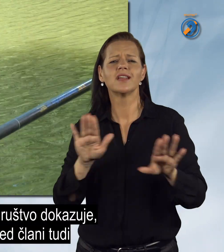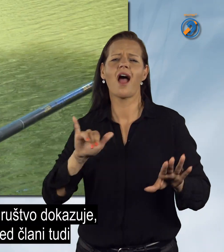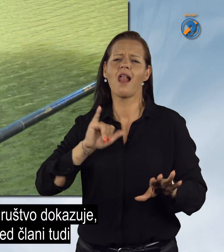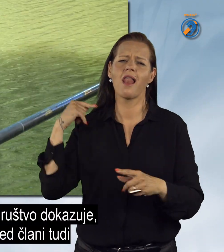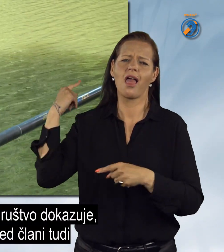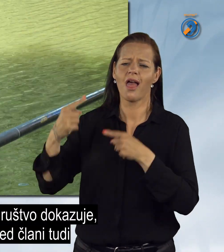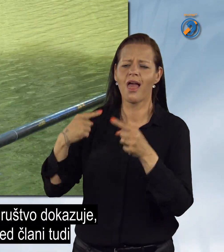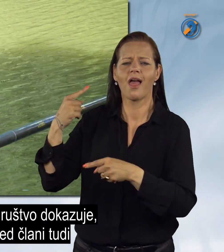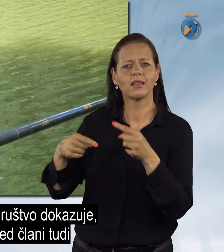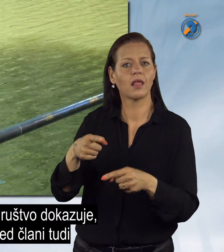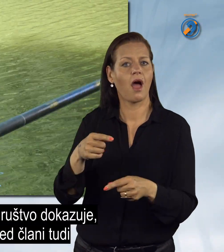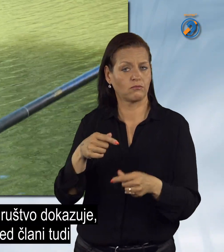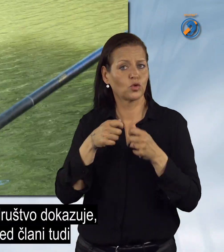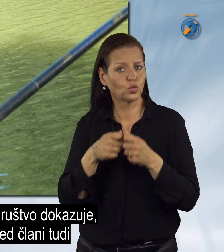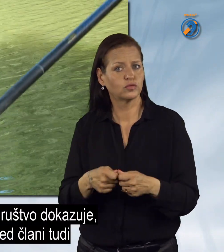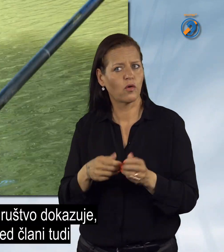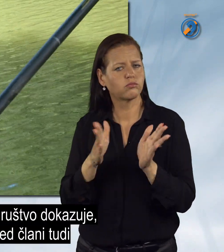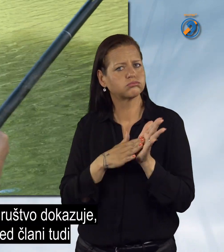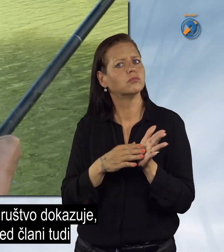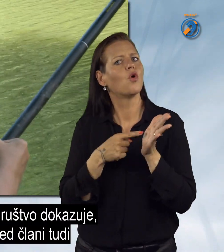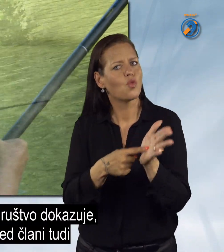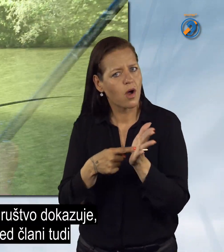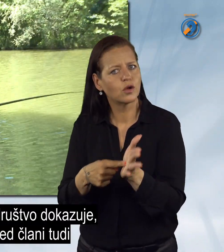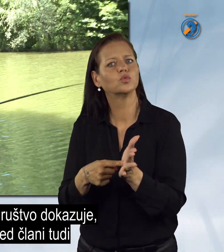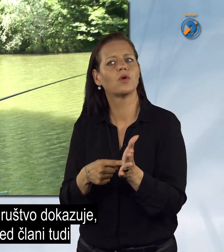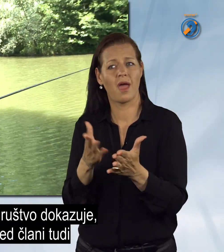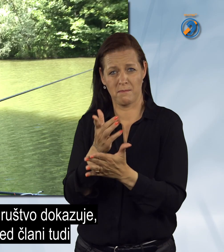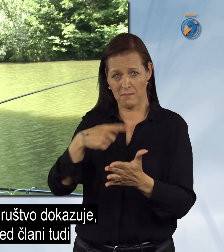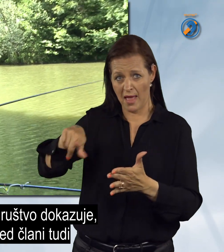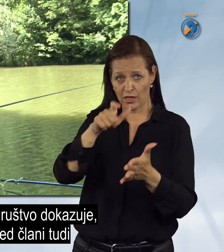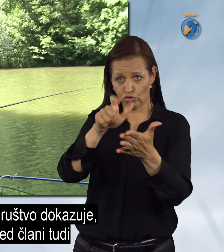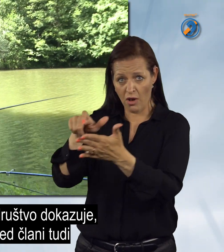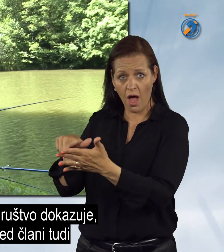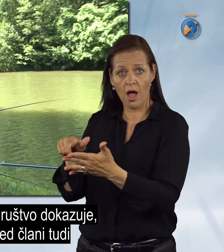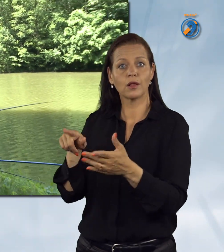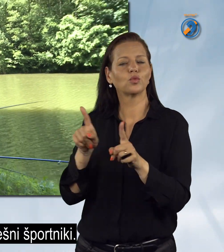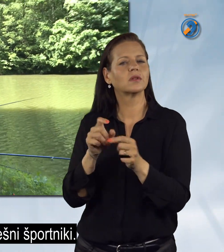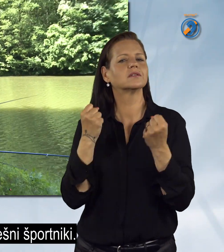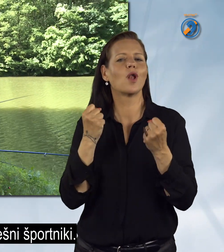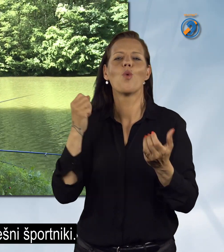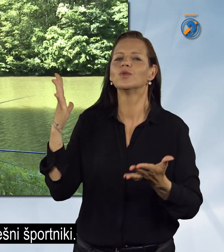Že vsa leta društvo dokazuje, da so med člani tudi zelo uspešni športniki.